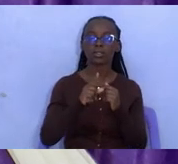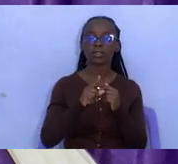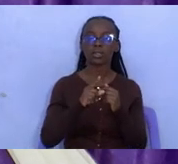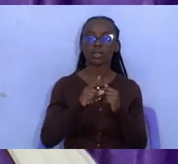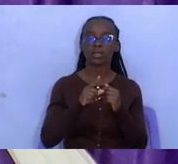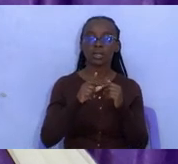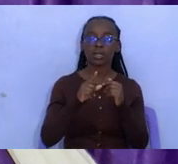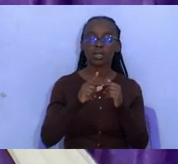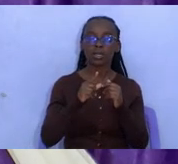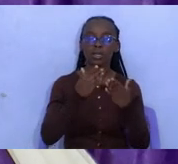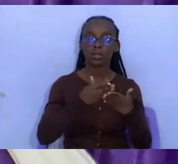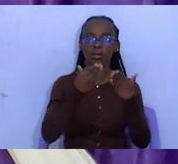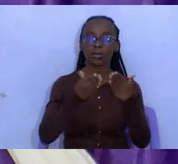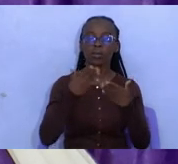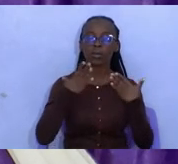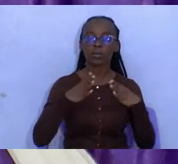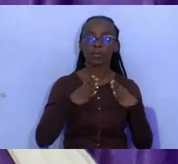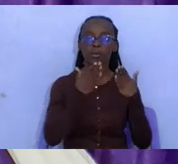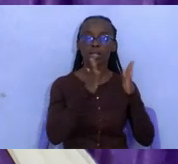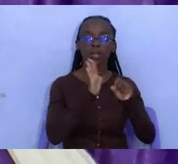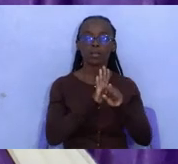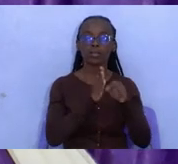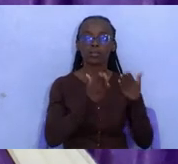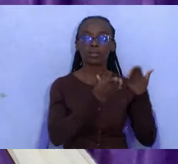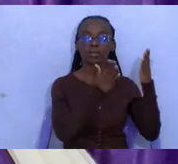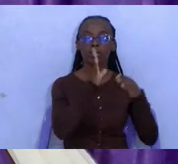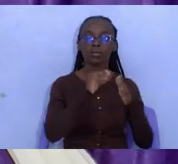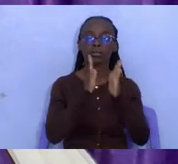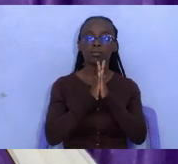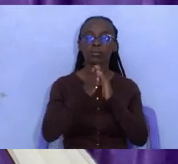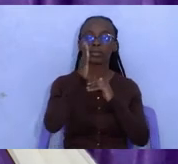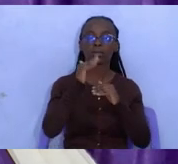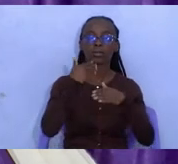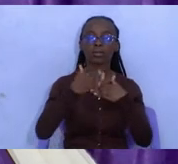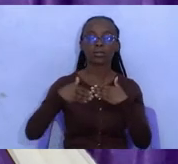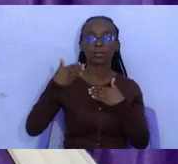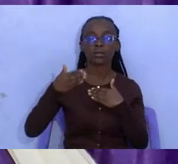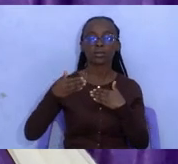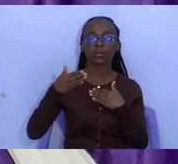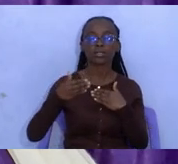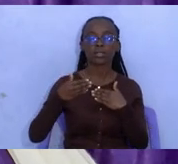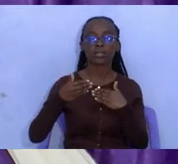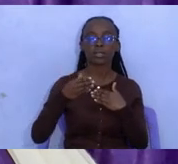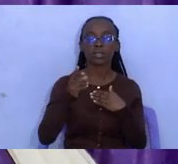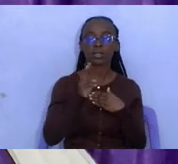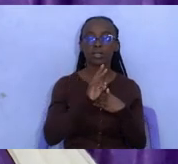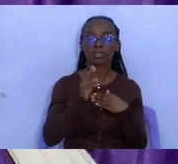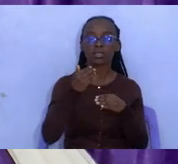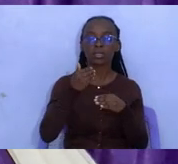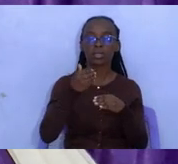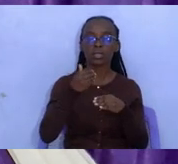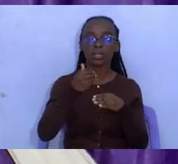alikuwa akiwapa watu sadaka nyingi na kumwomba Mungu daima. Akaona katika